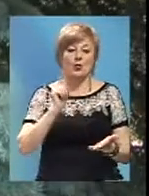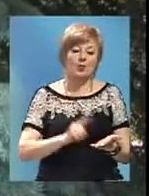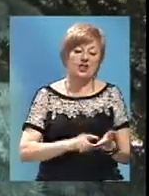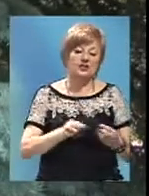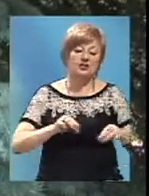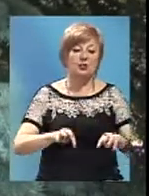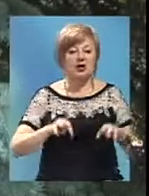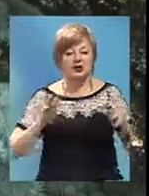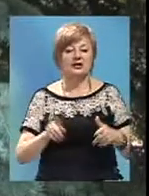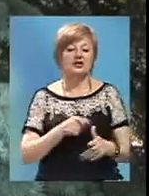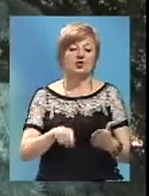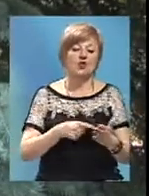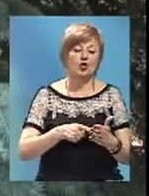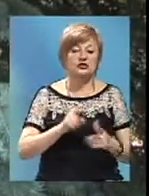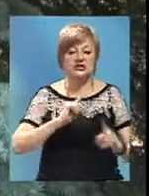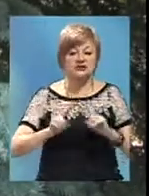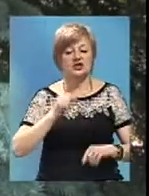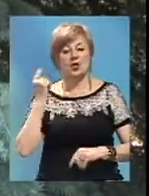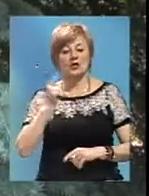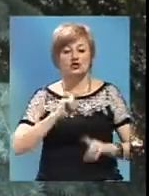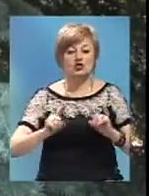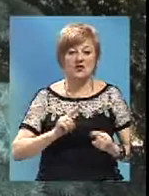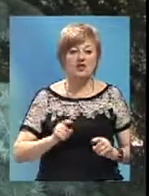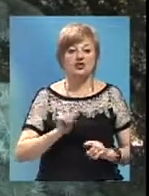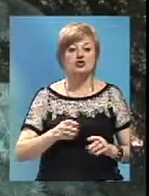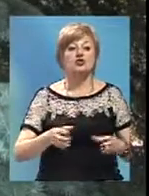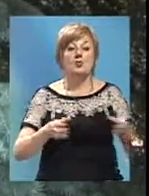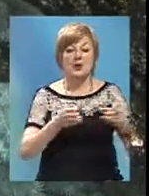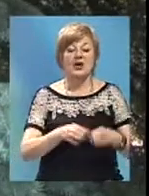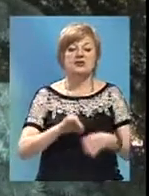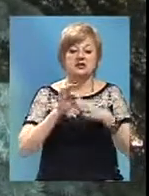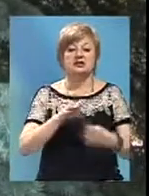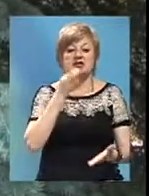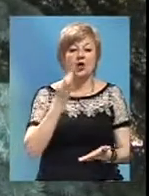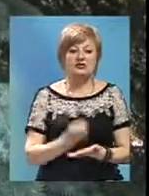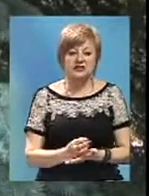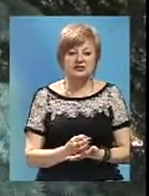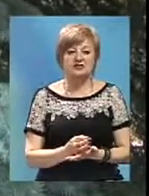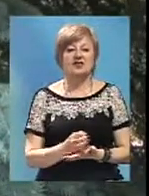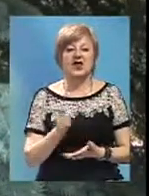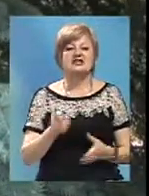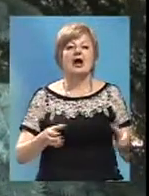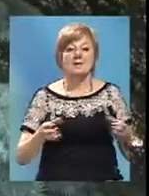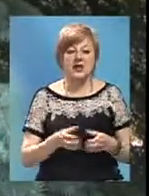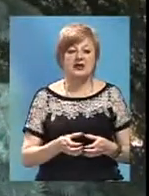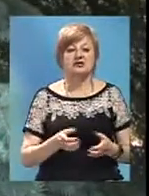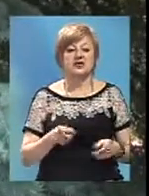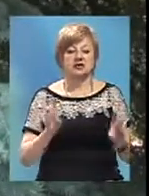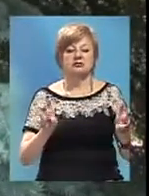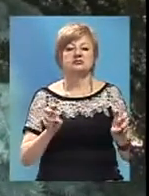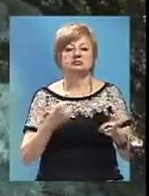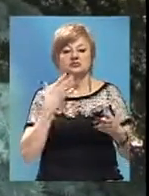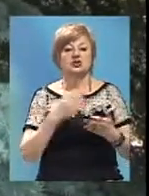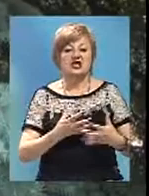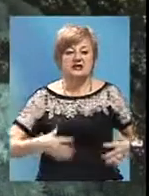парламент, то ли в міські совети, то ли в обласні совети, щоб партія несла відповідальність. Партія – це, як, ну, як знаєте, своя сім'я. От я багато років,